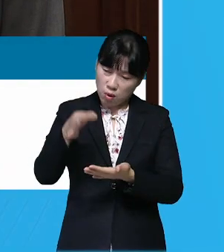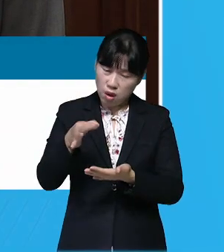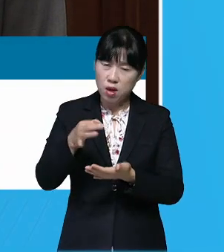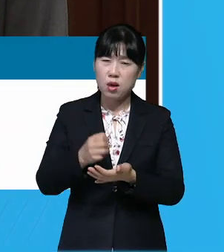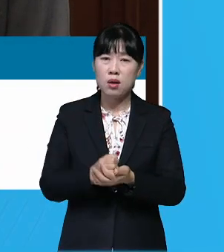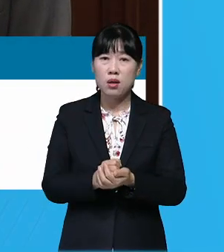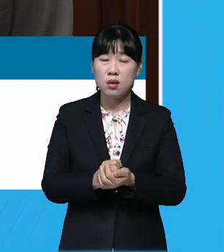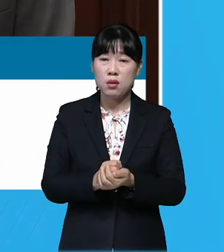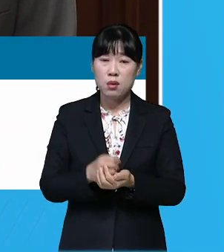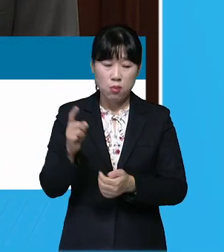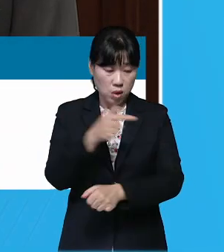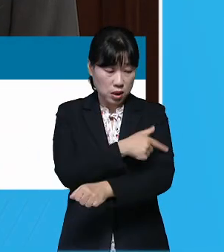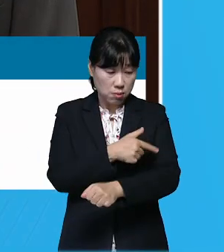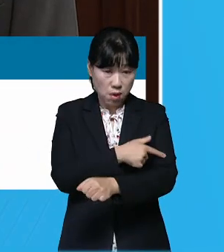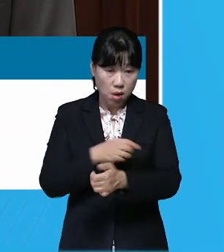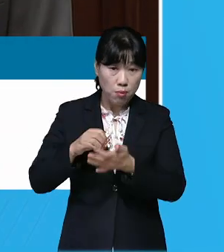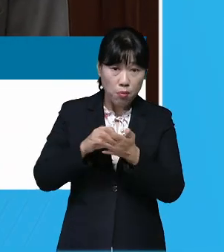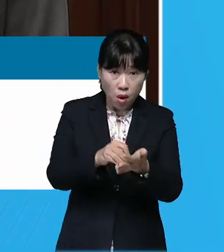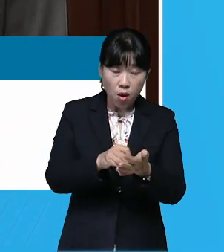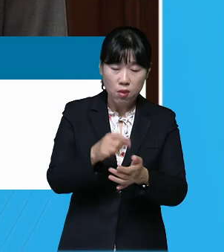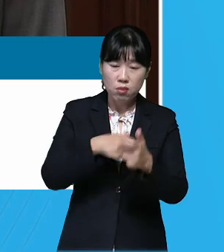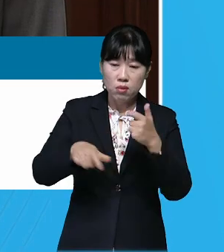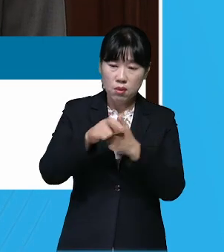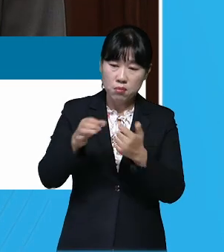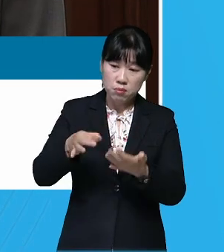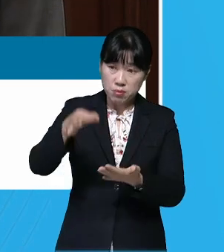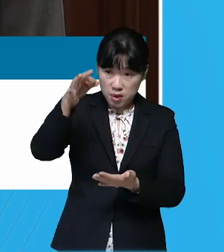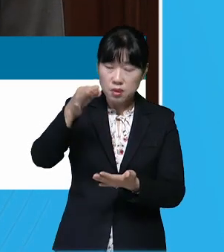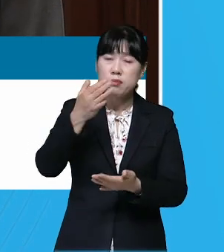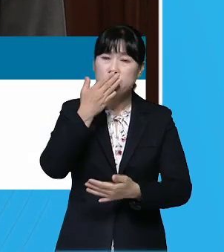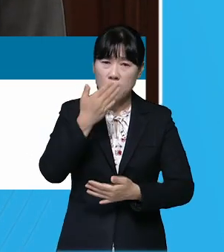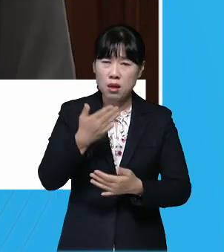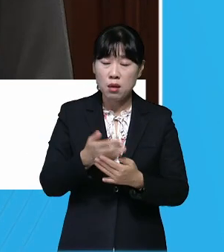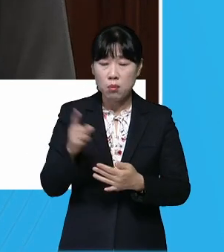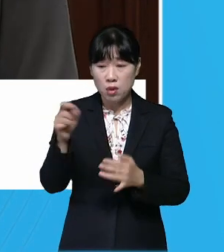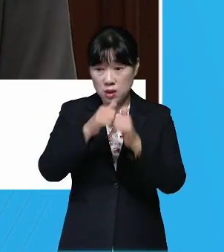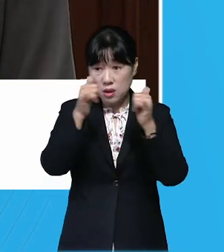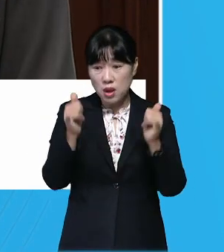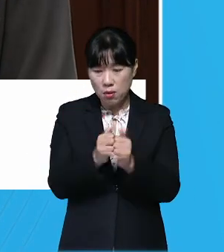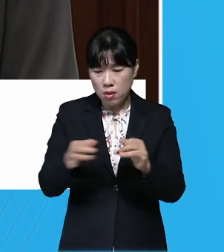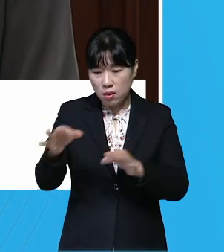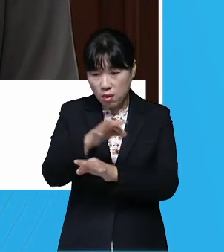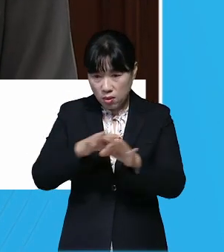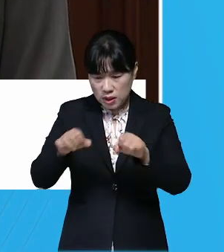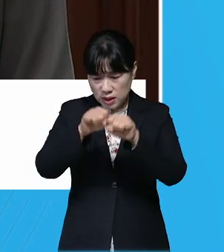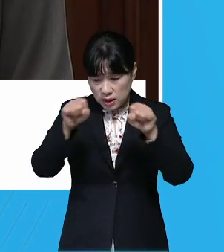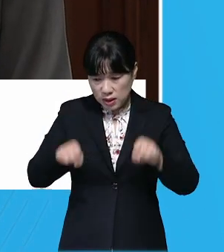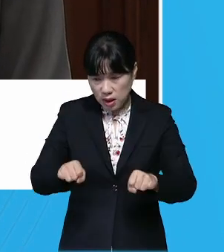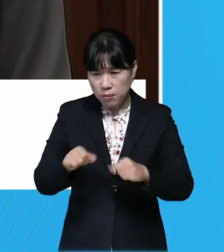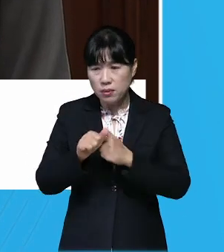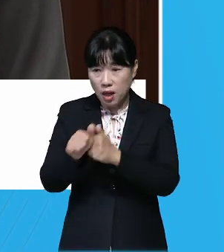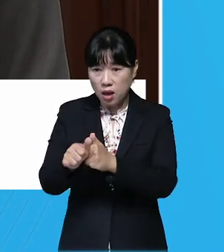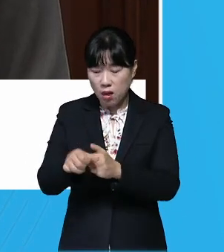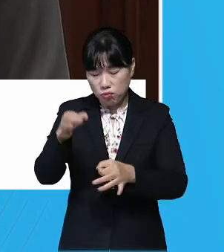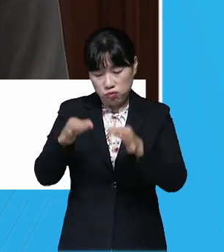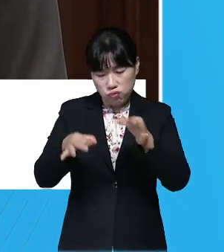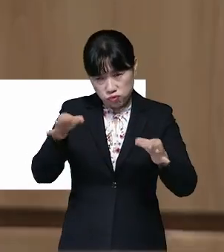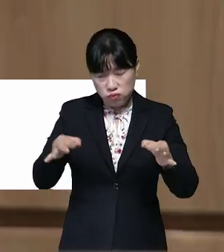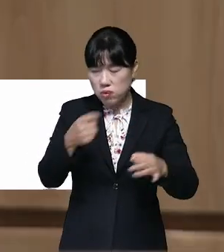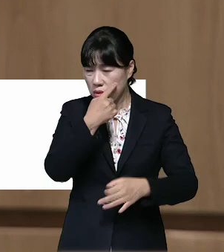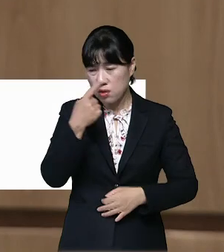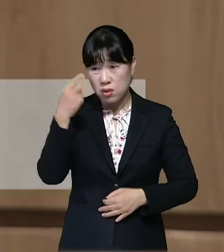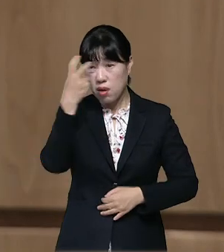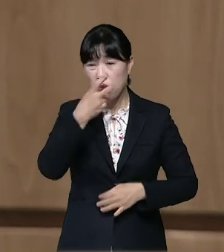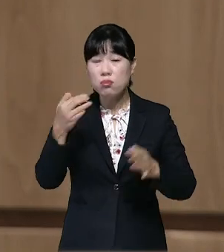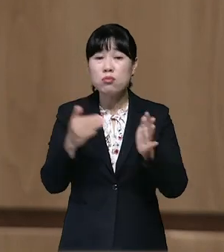있고 임원으로 들어오신 분들은 좀 높을 수도 있고 사회적 견제 시스템에 의해서 사후적으로 그건 다 검증할